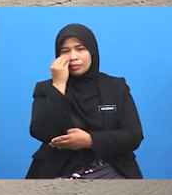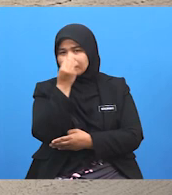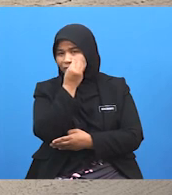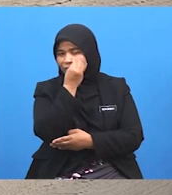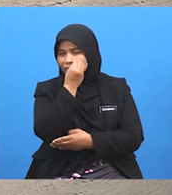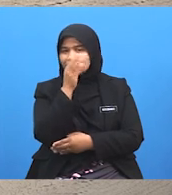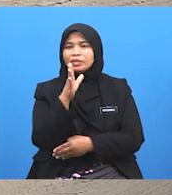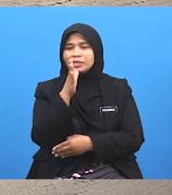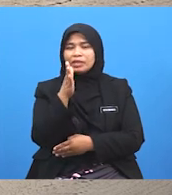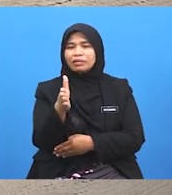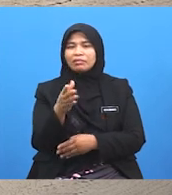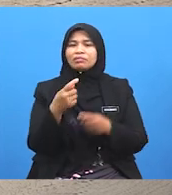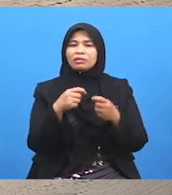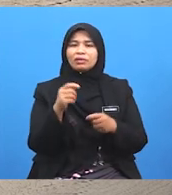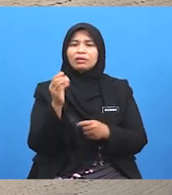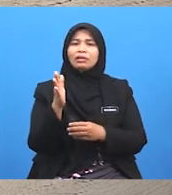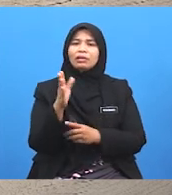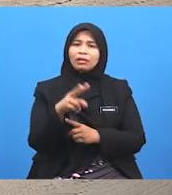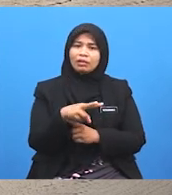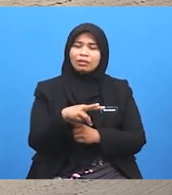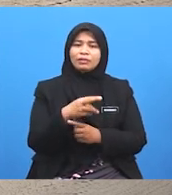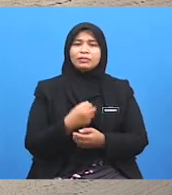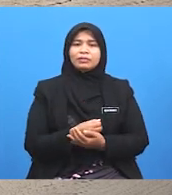nenek telah layu.